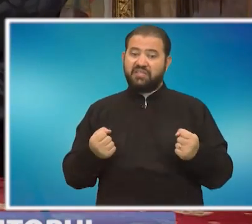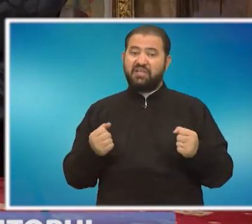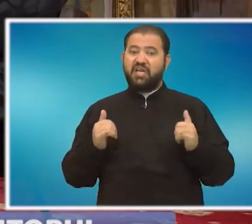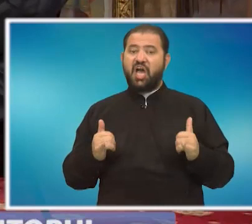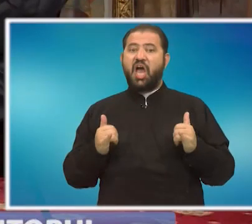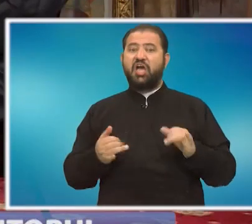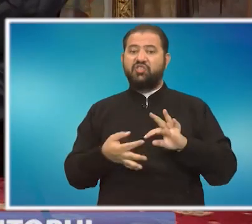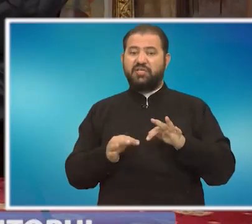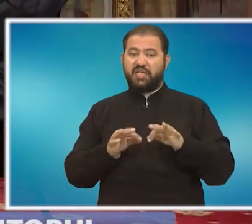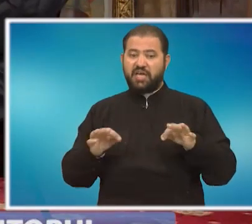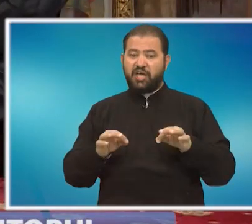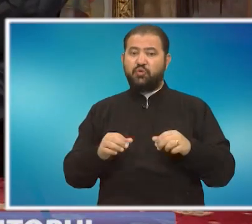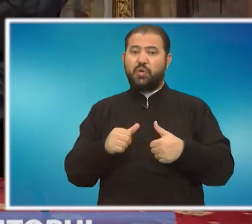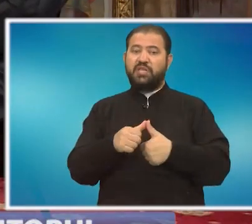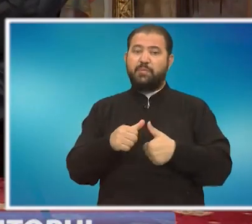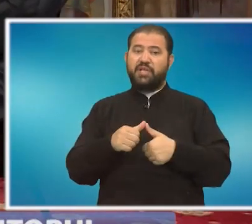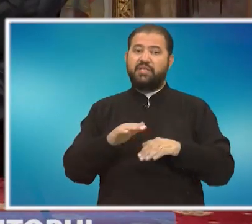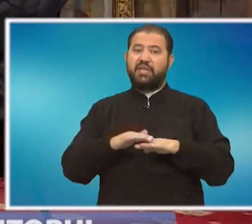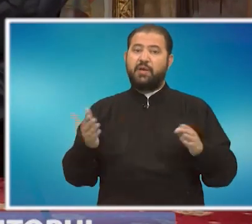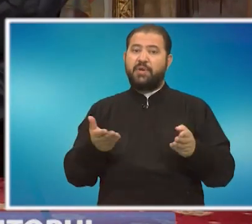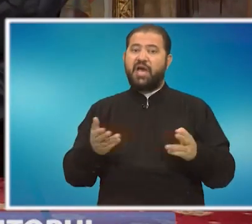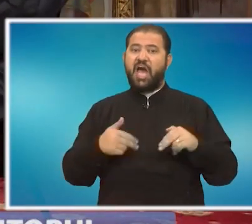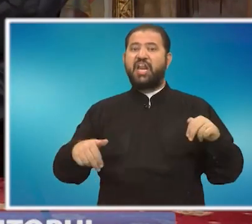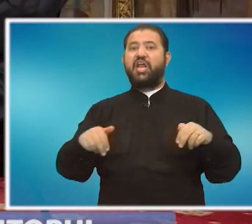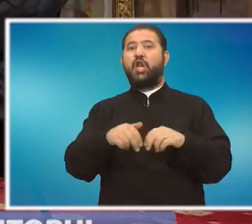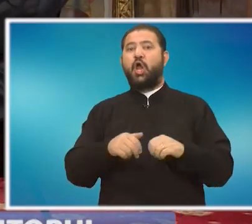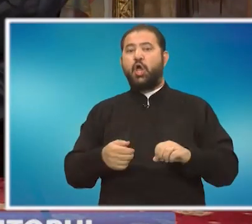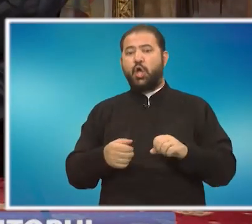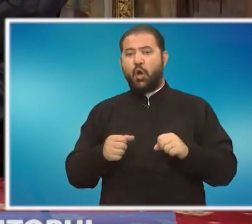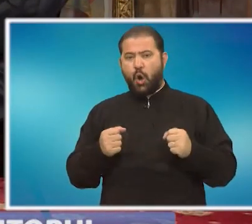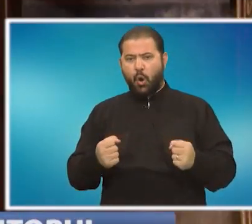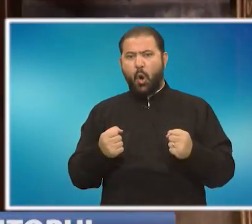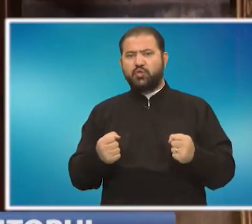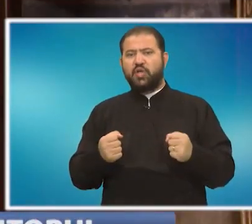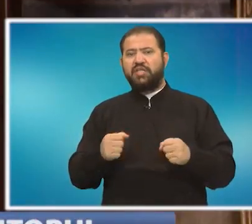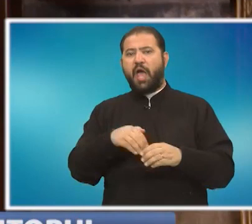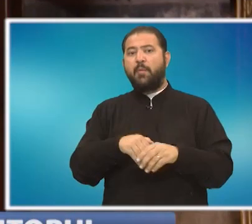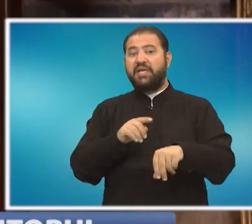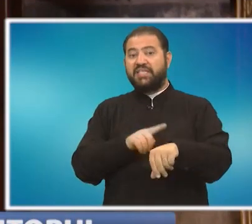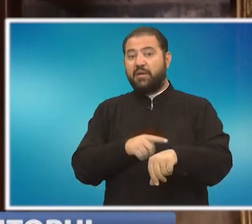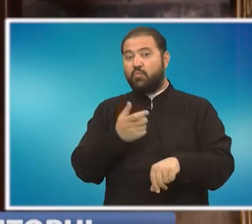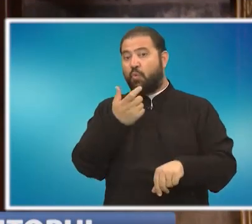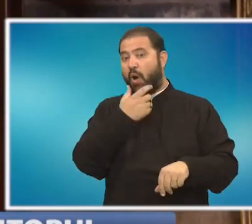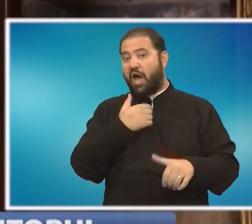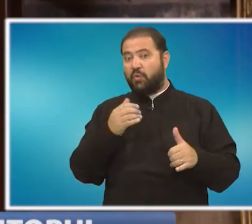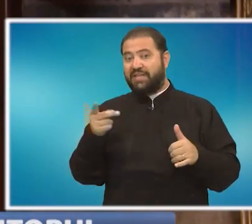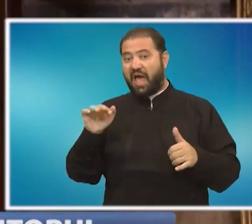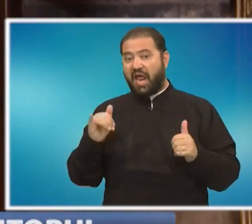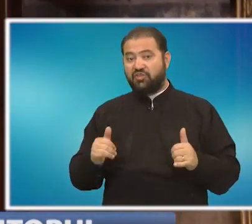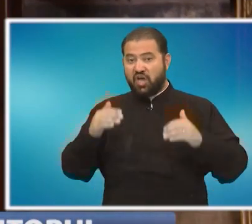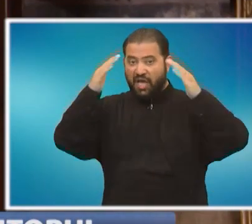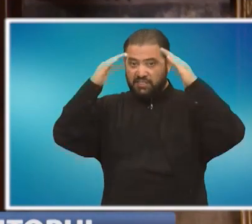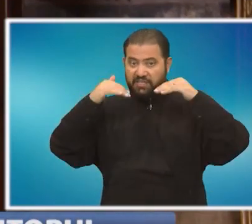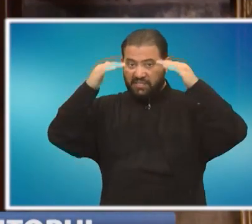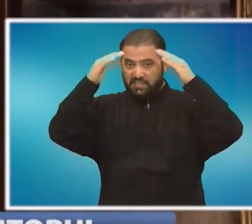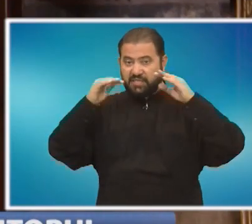întări această legătură de prietenie pe care noi o consolidăm în cursul anului, așa cum ați spus, dar acum, în această